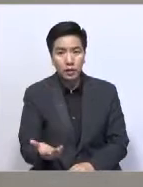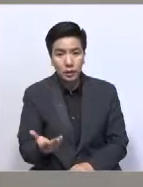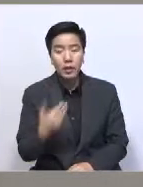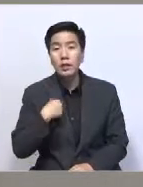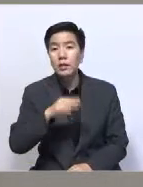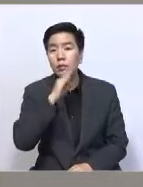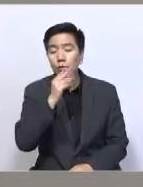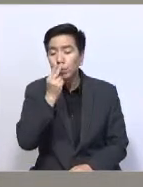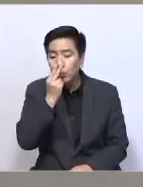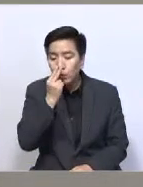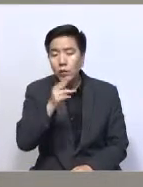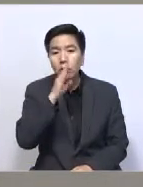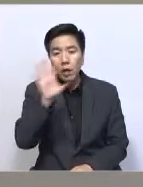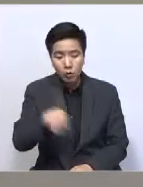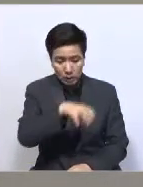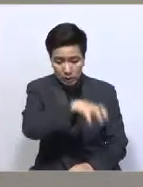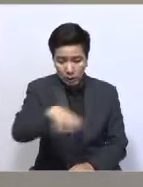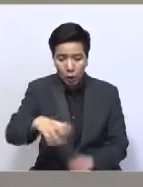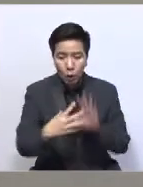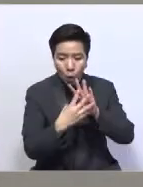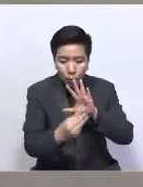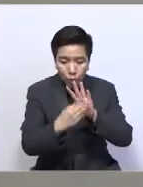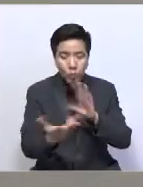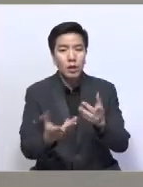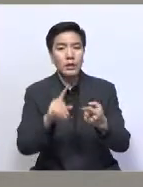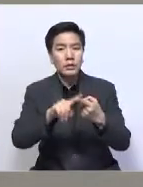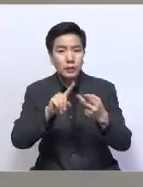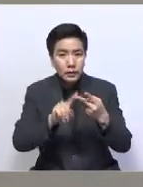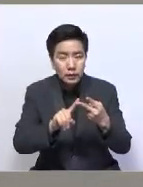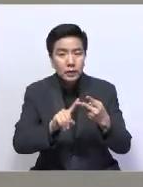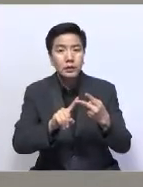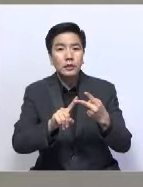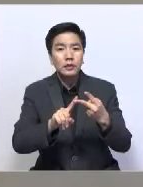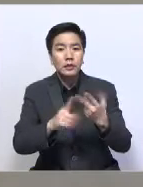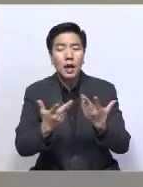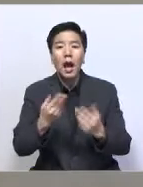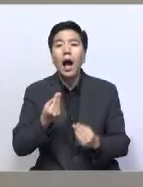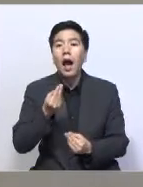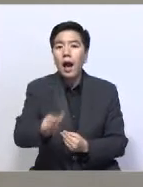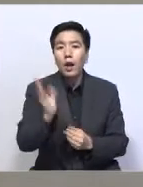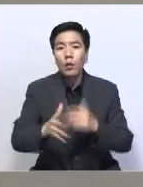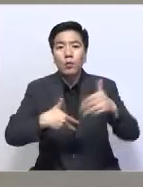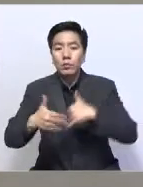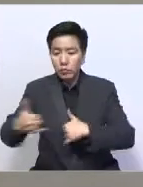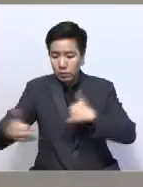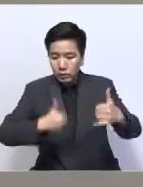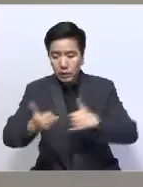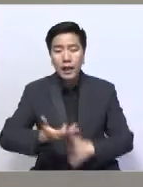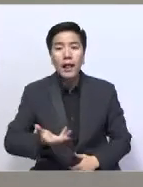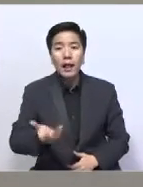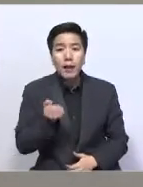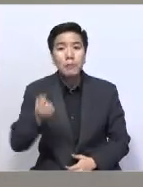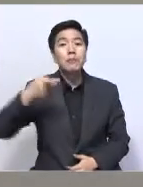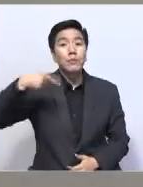ถ้าเป็นใช้สถานที่ในการฝึกอบรมในการในเรื่องของการอะไรเพื่อประชาชนใช้ประโยชน์ได้ไหมนะเพราะว่